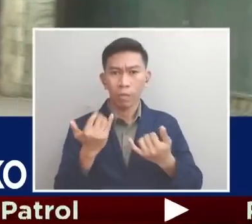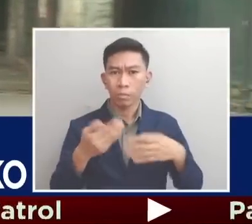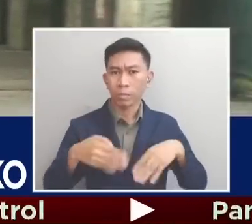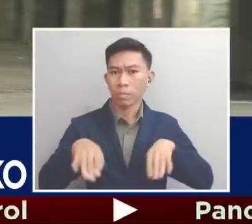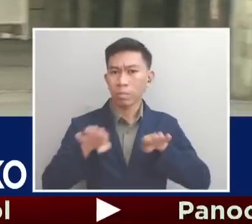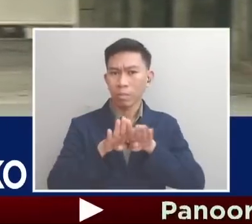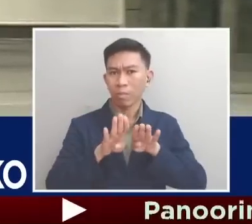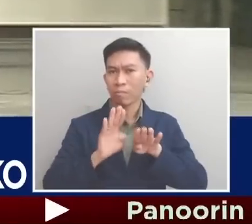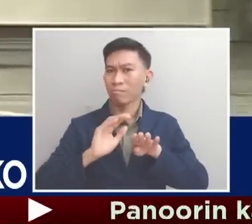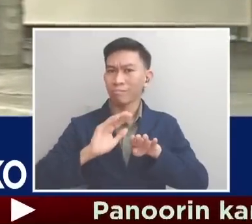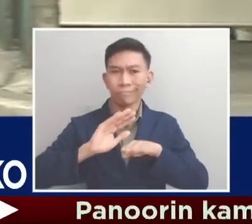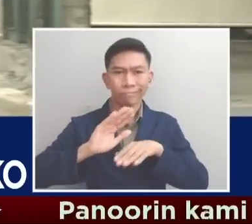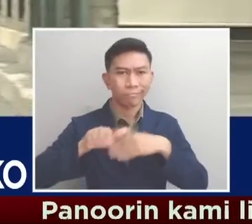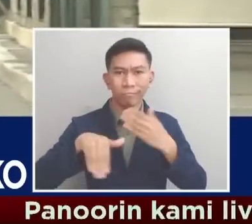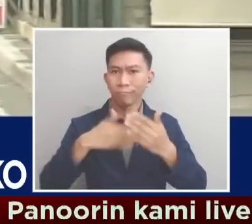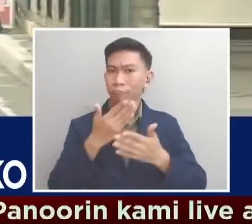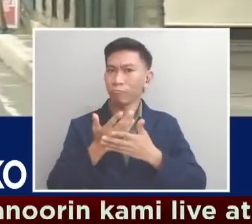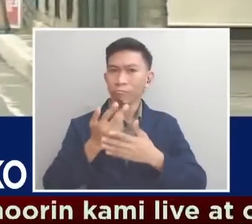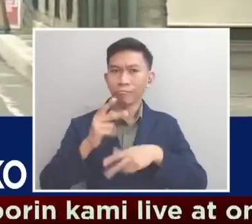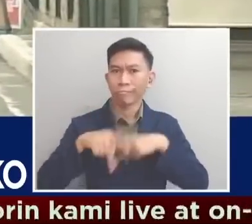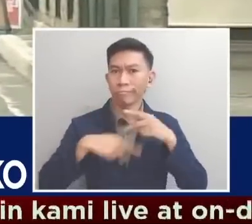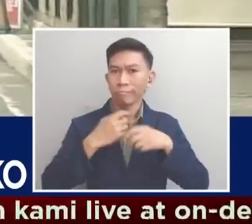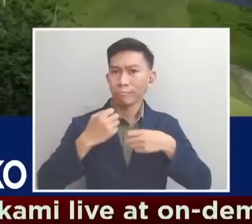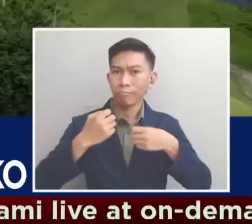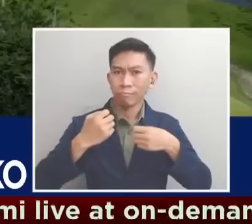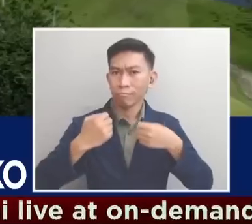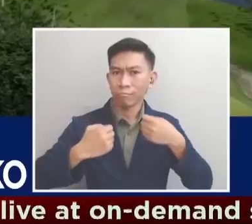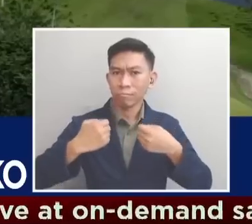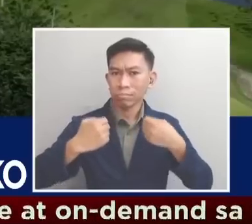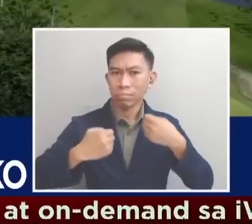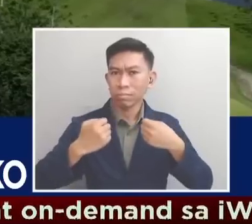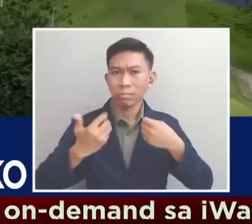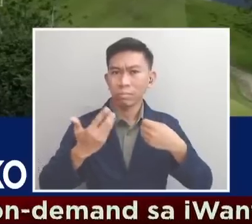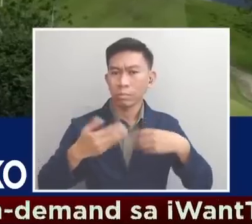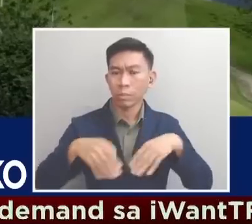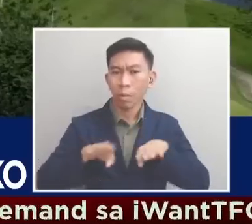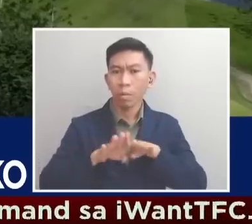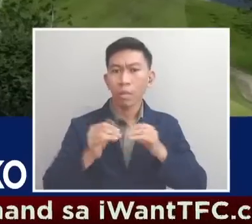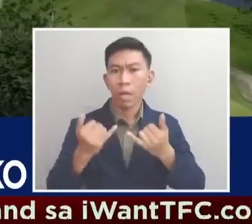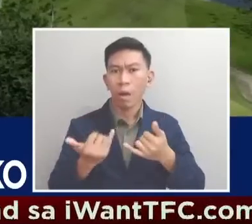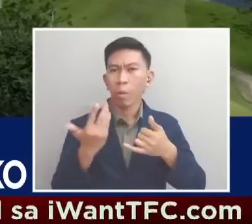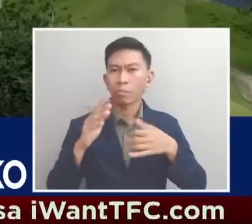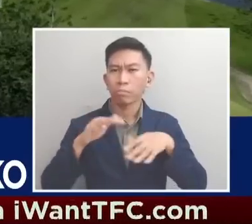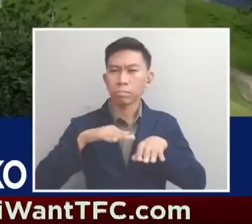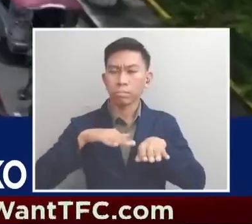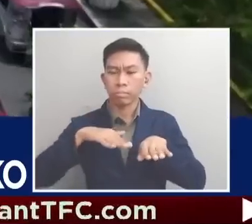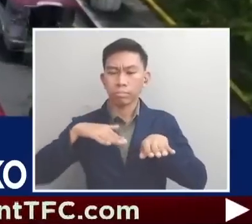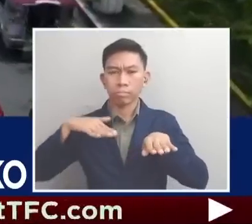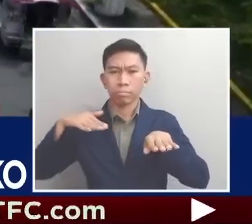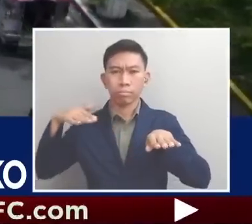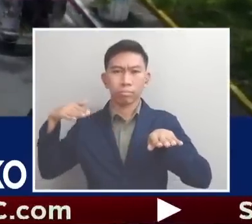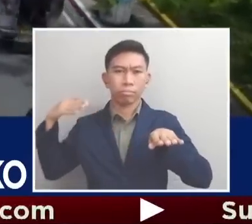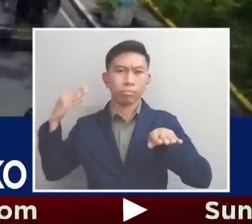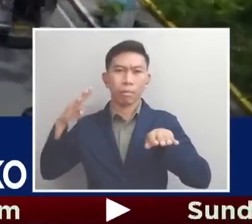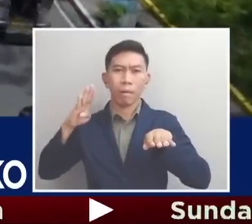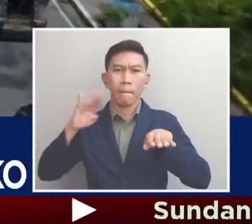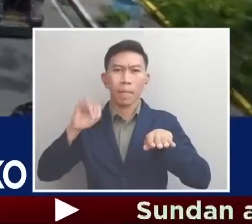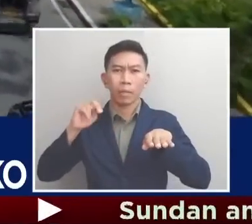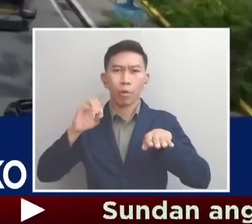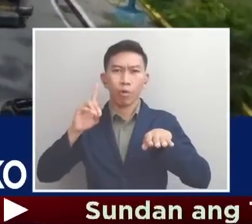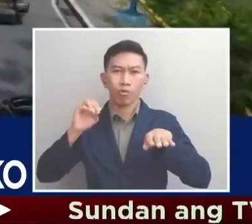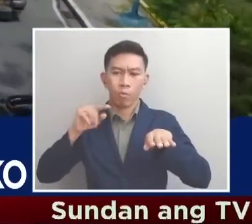sasakyan ngayong araw. Kaya ang traffic umabot hanggang Raon, Quiapo, maging sa Santa Cruz at Binondo. Ayon sa